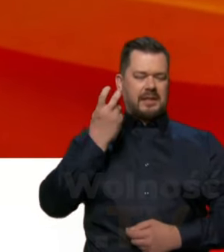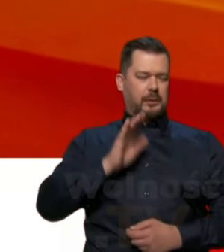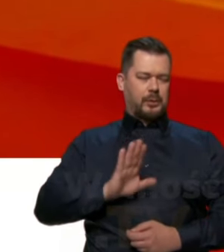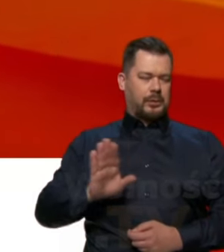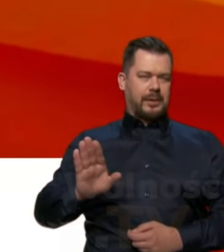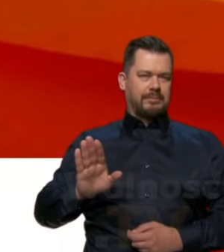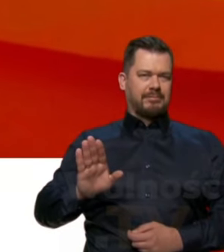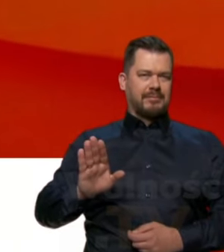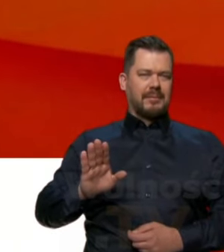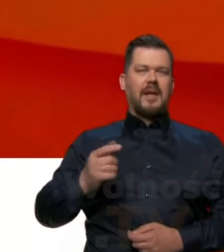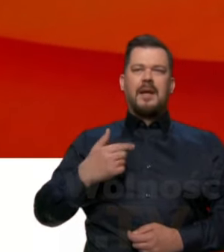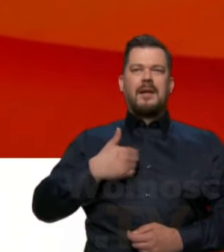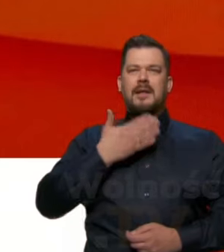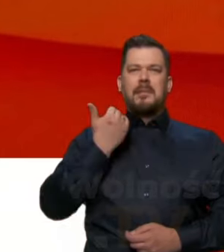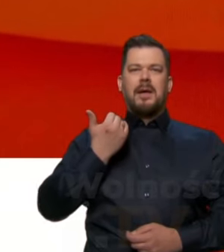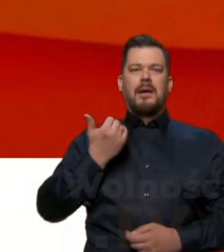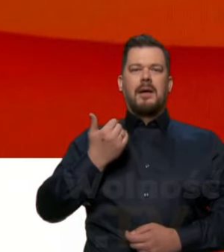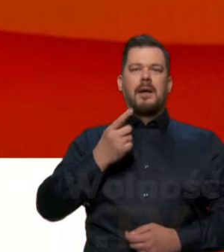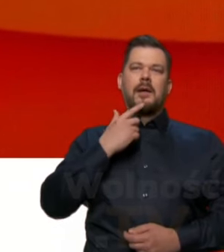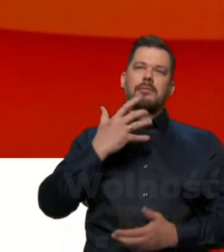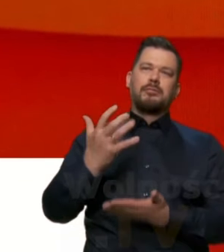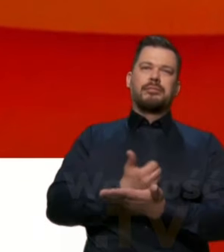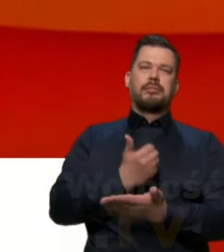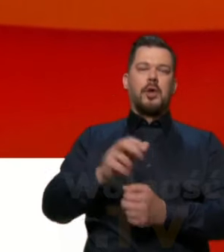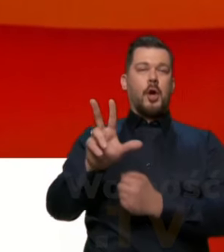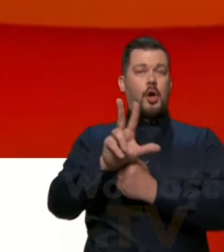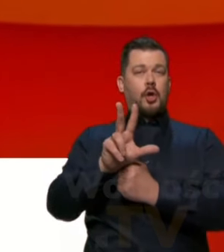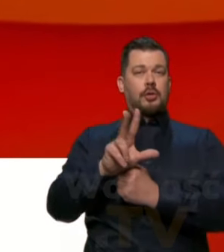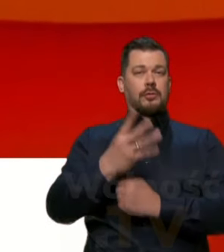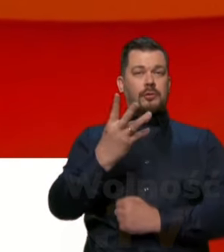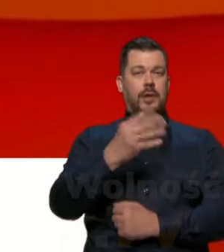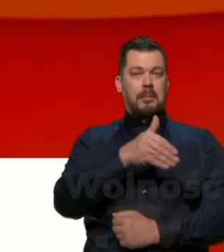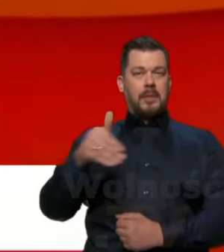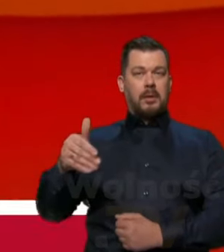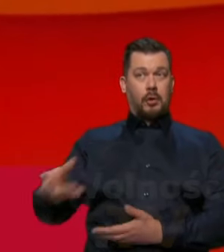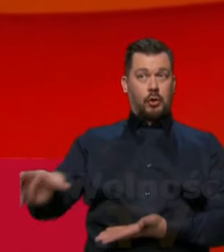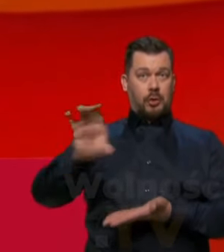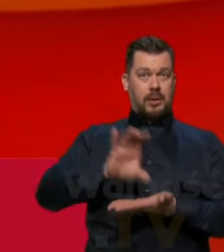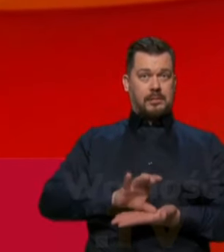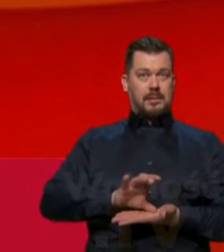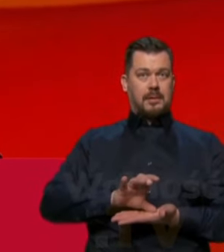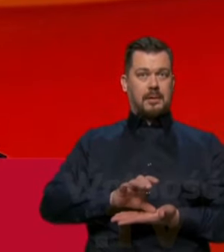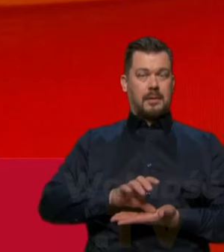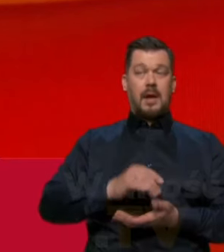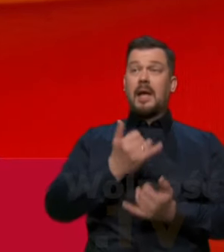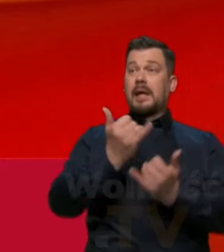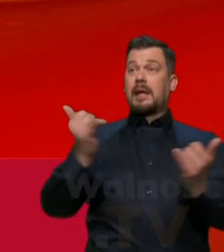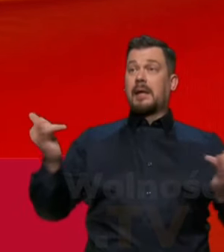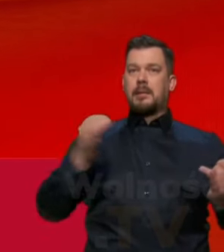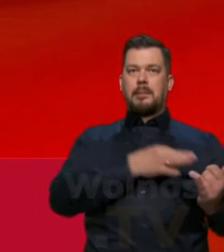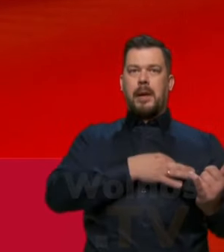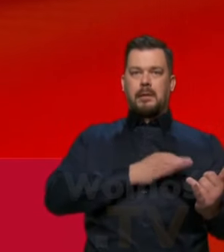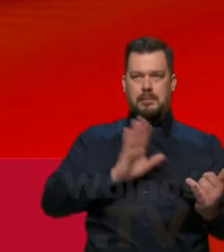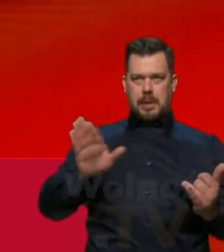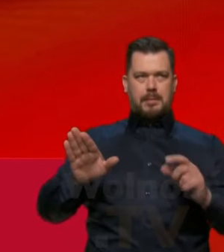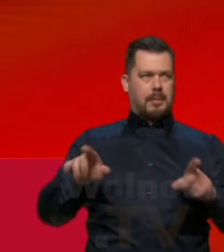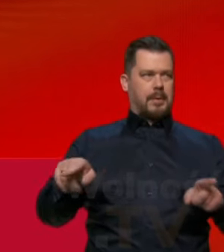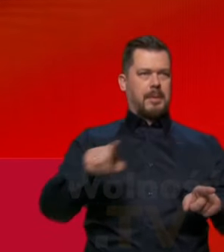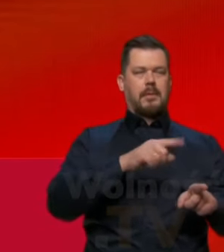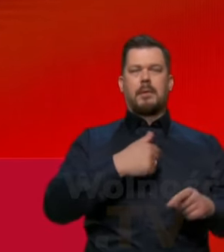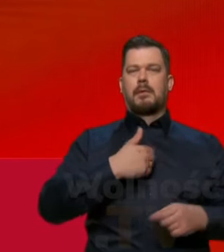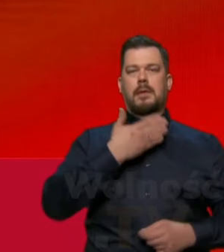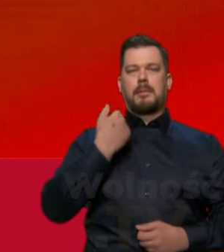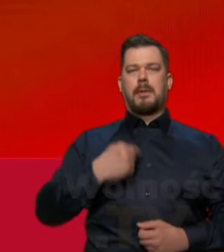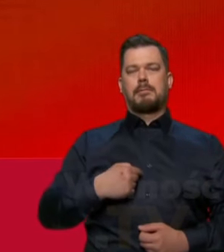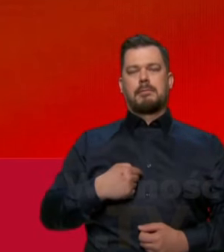nie korzystamy z tych 84 milionów dotacji, z której korzystają przedstawiciele partii politycznej